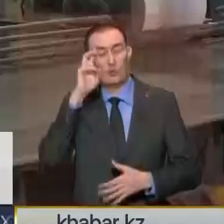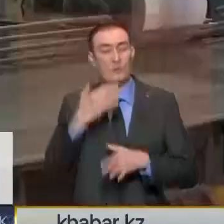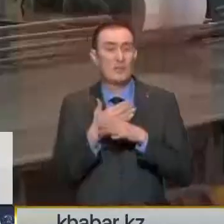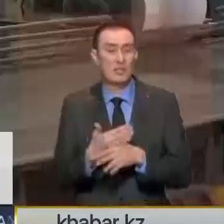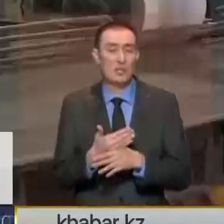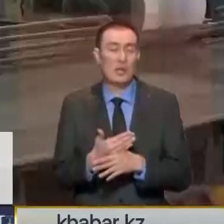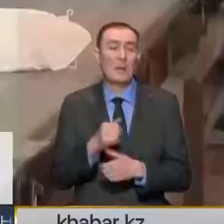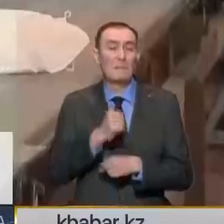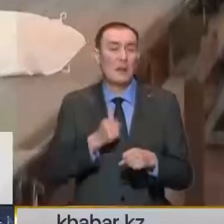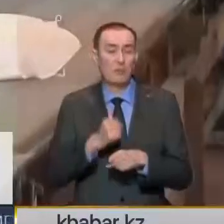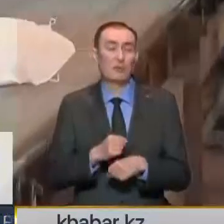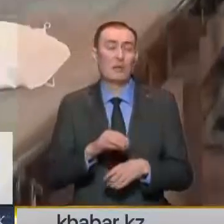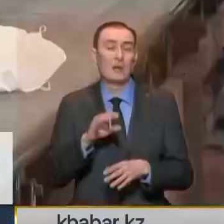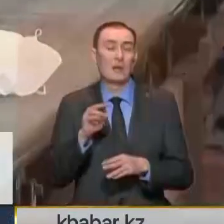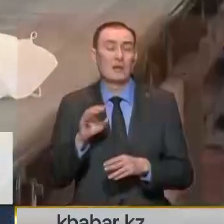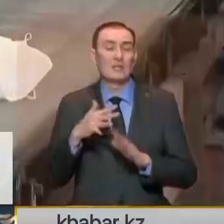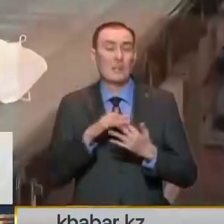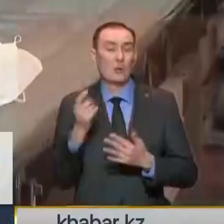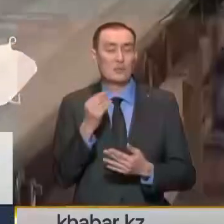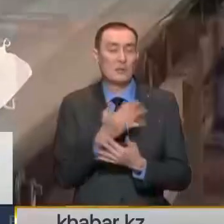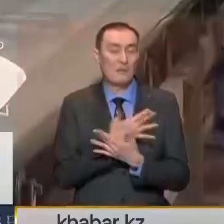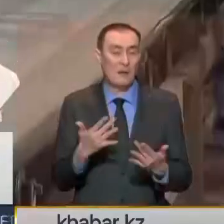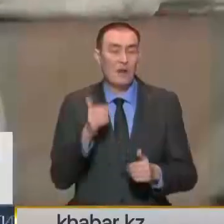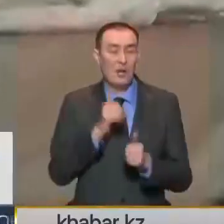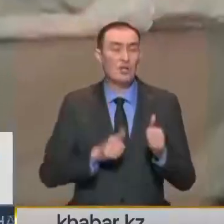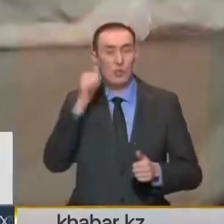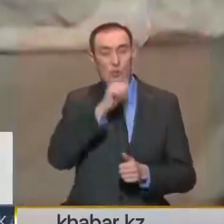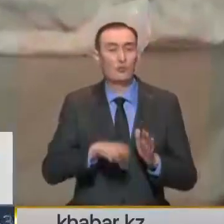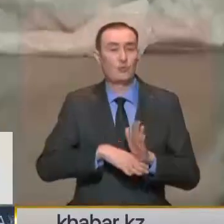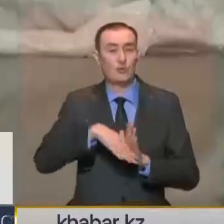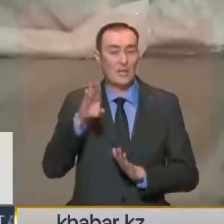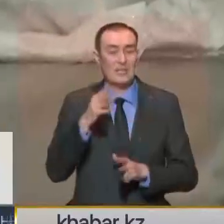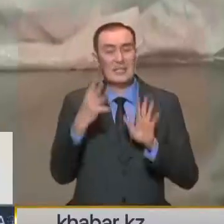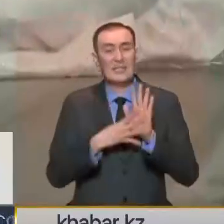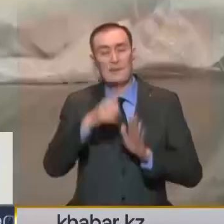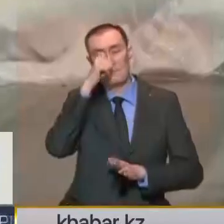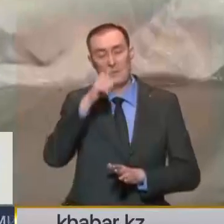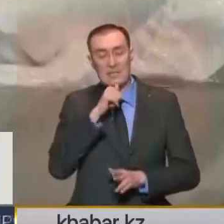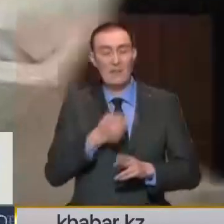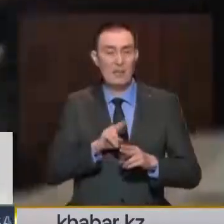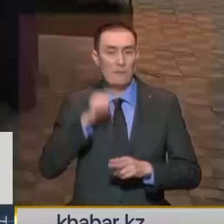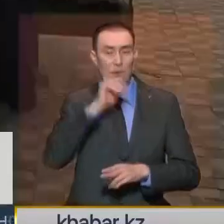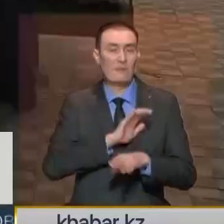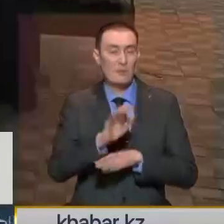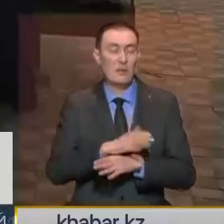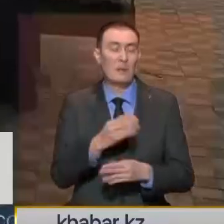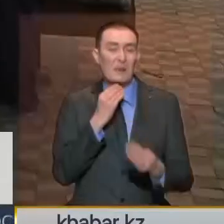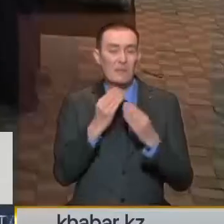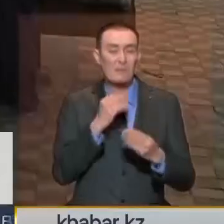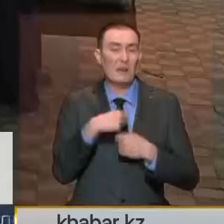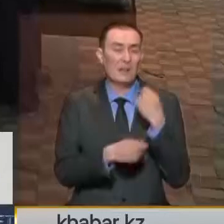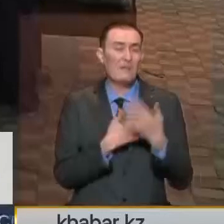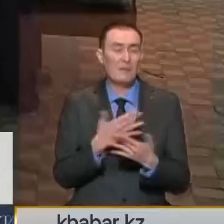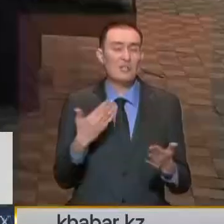господдержке в отрасли переработки сельхозпродукции отмечается ежегодный рост. За 9 месяцев этого года произвели уже продовольственные